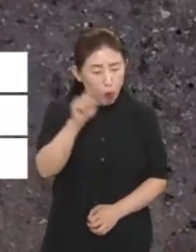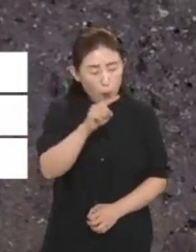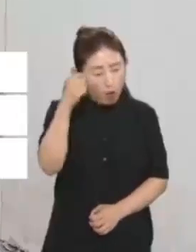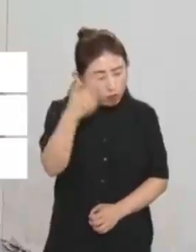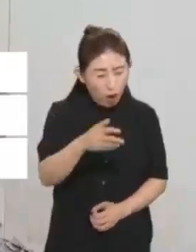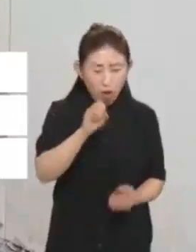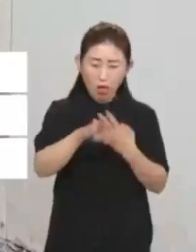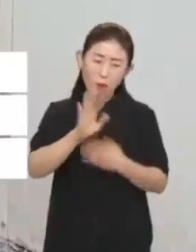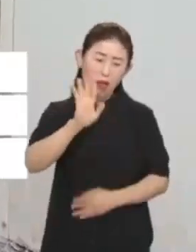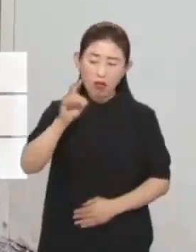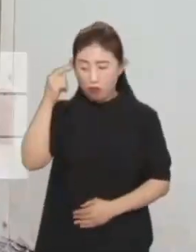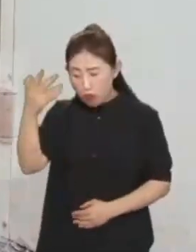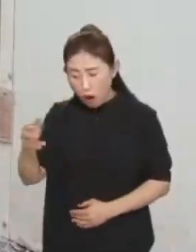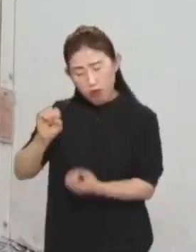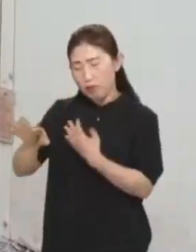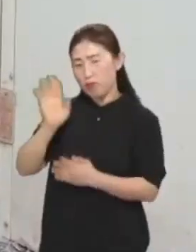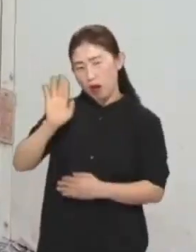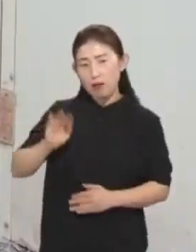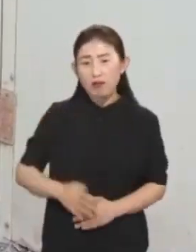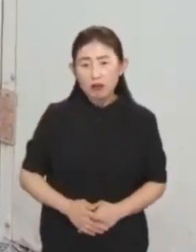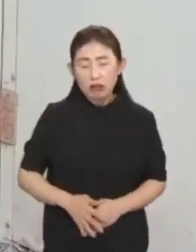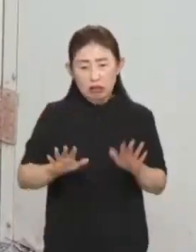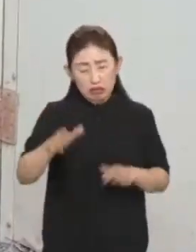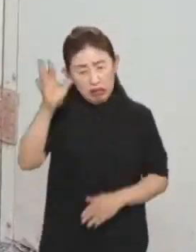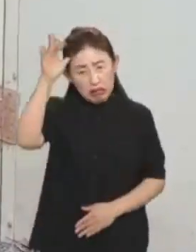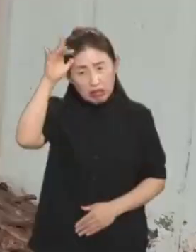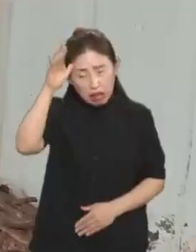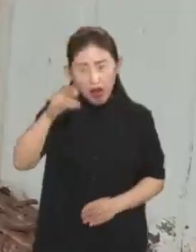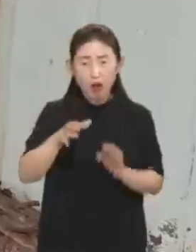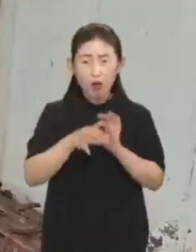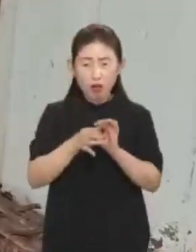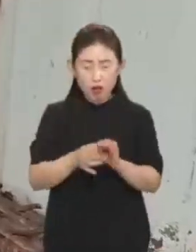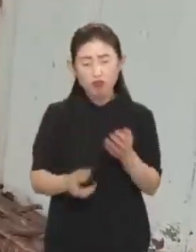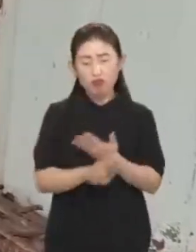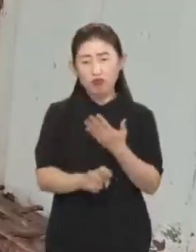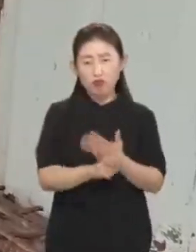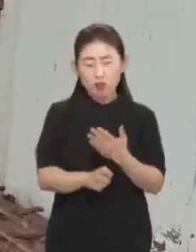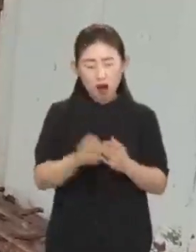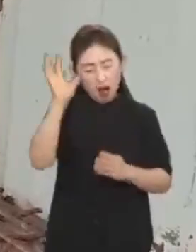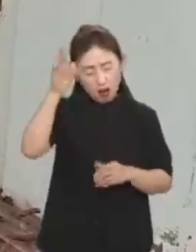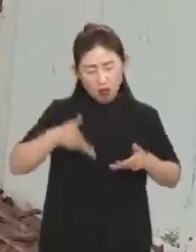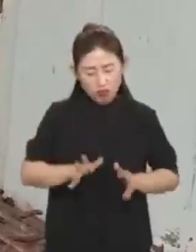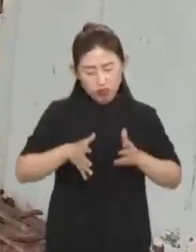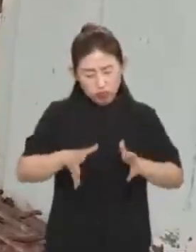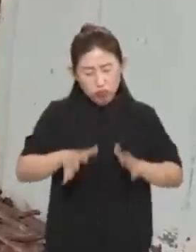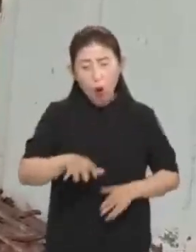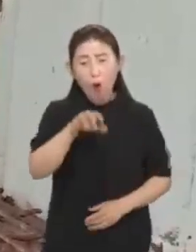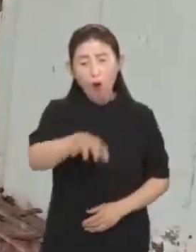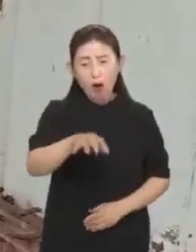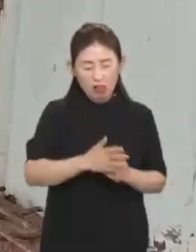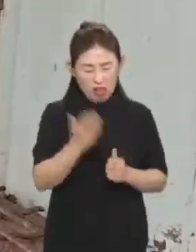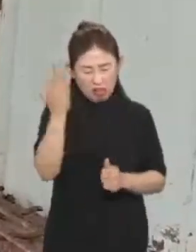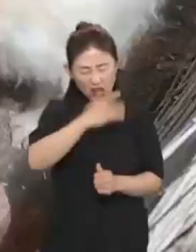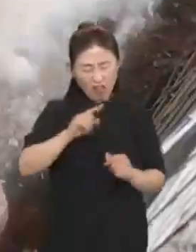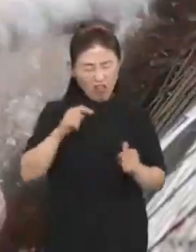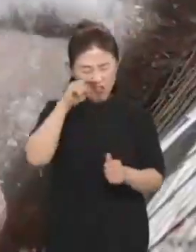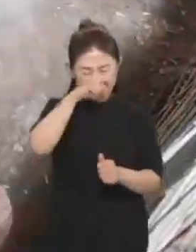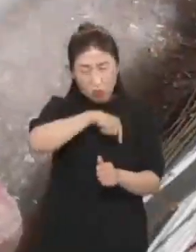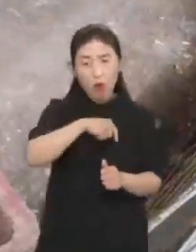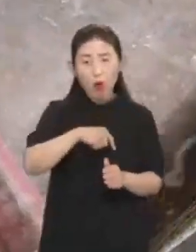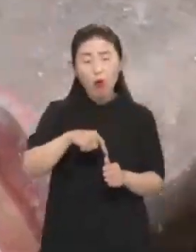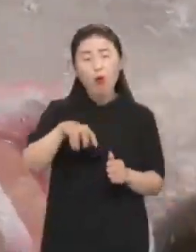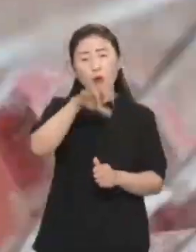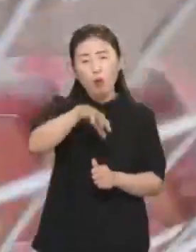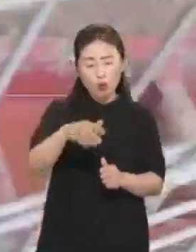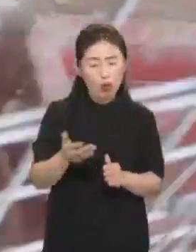답변을 듣지 못했습니다. 업계에선 반려동물 산업에 이 같은 불법 번식이 판을 쳐 위생적인 번식 환경을 조성하고